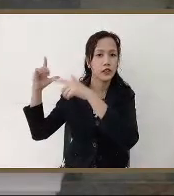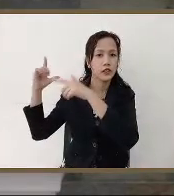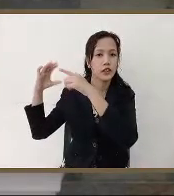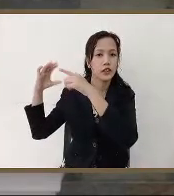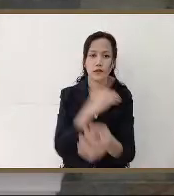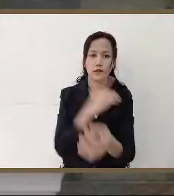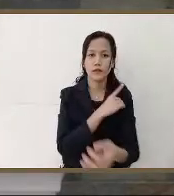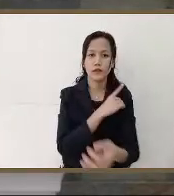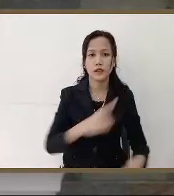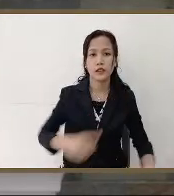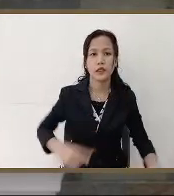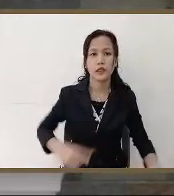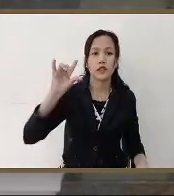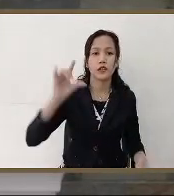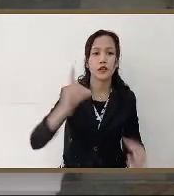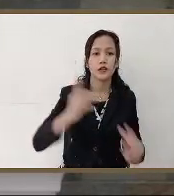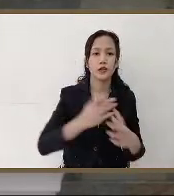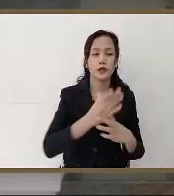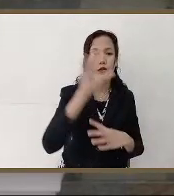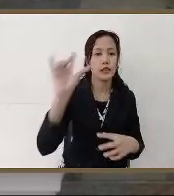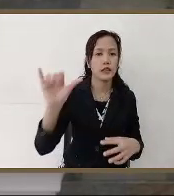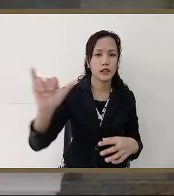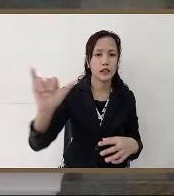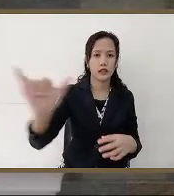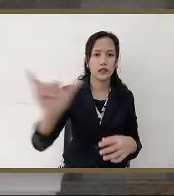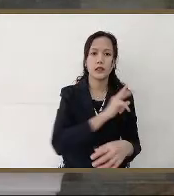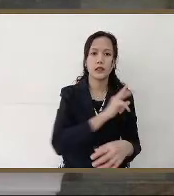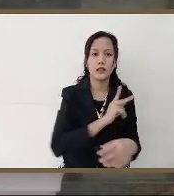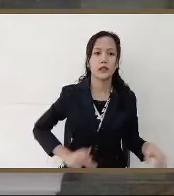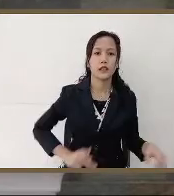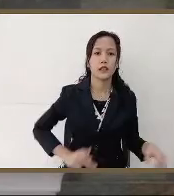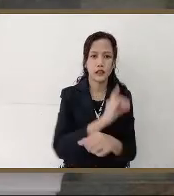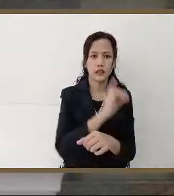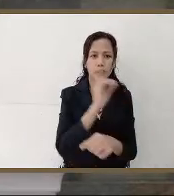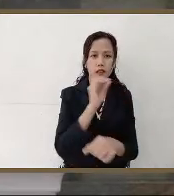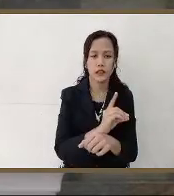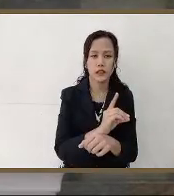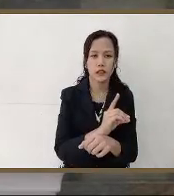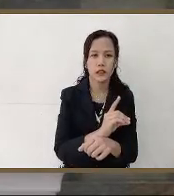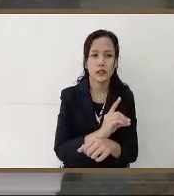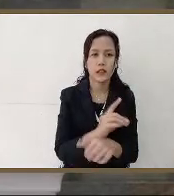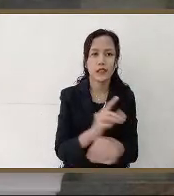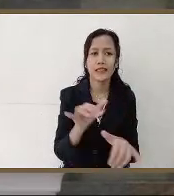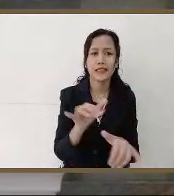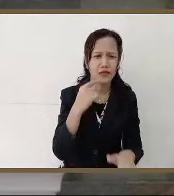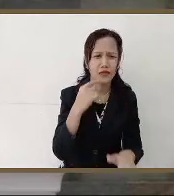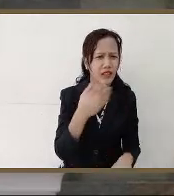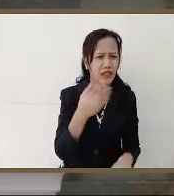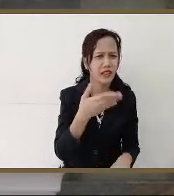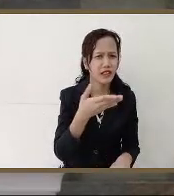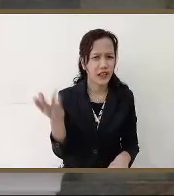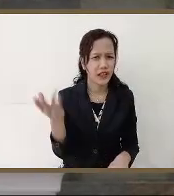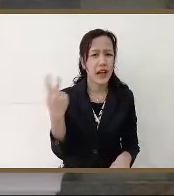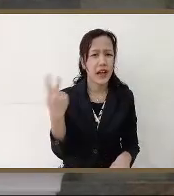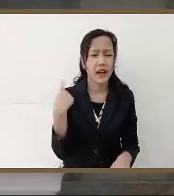kingdom. So katulad na sinabi ko po sa inyo kanina, meron po tayong isa pang pwedeng makitang